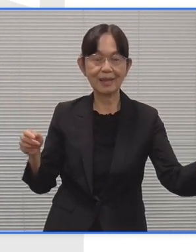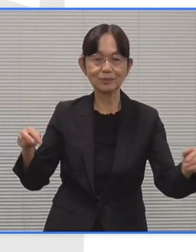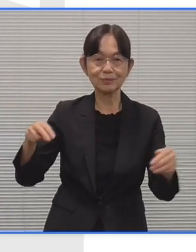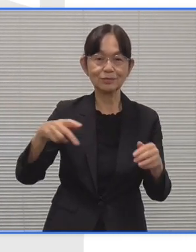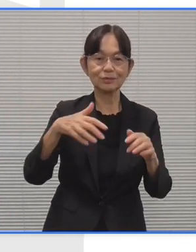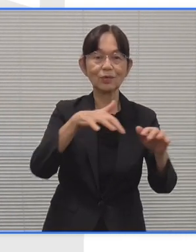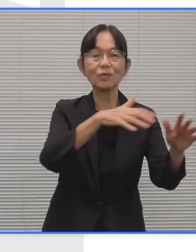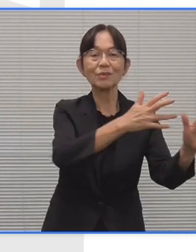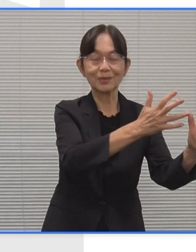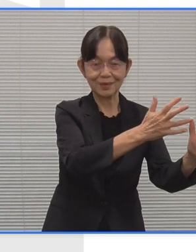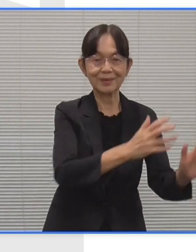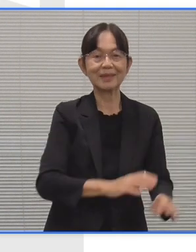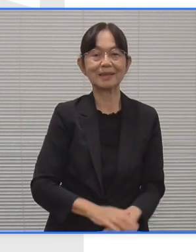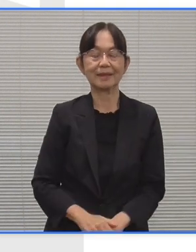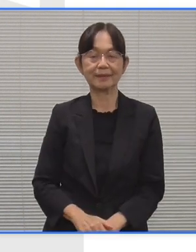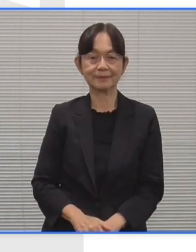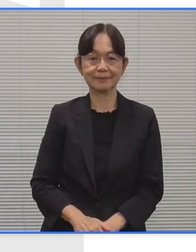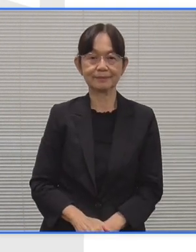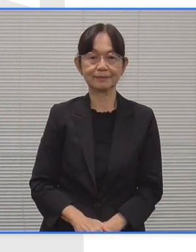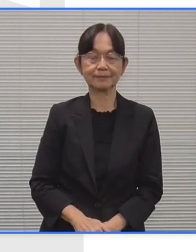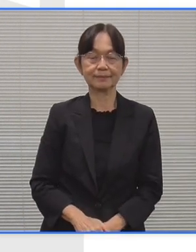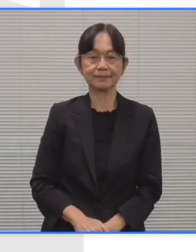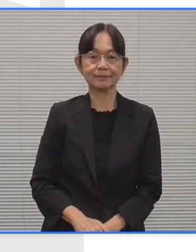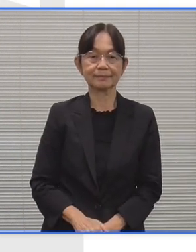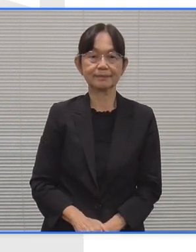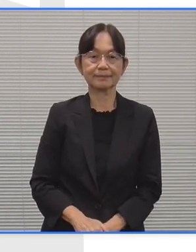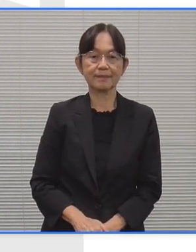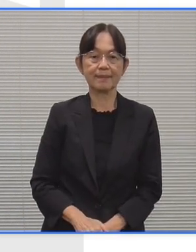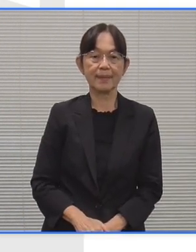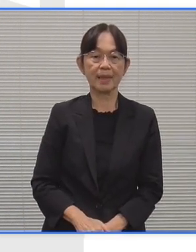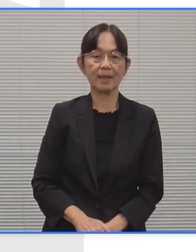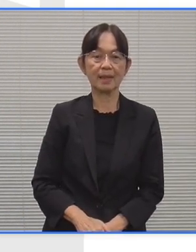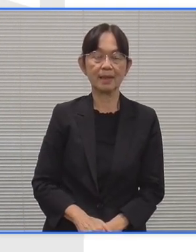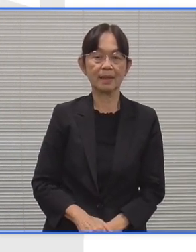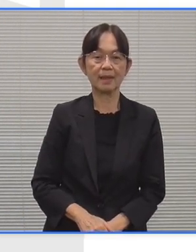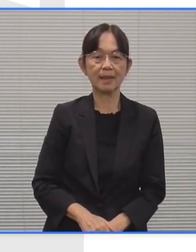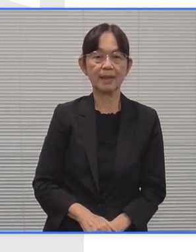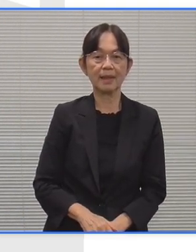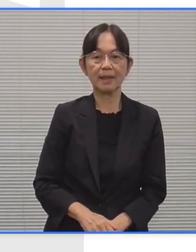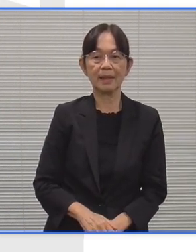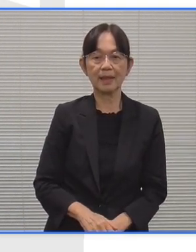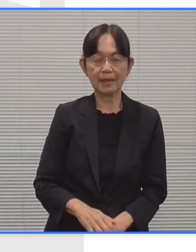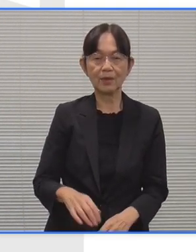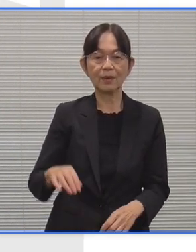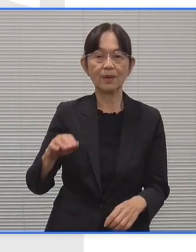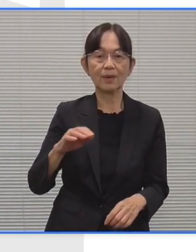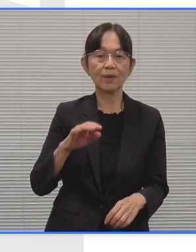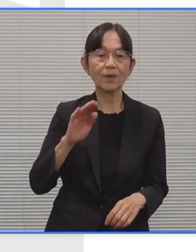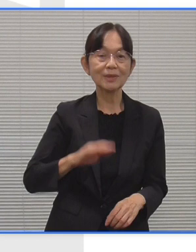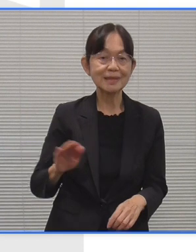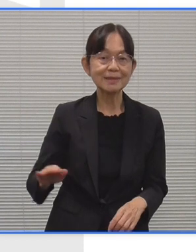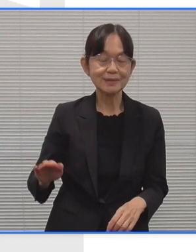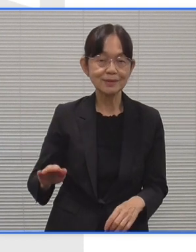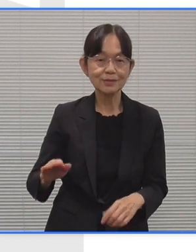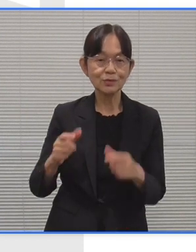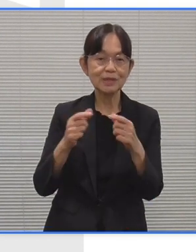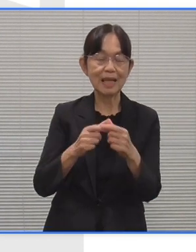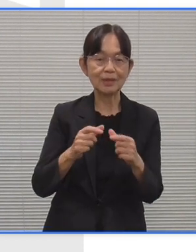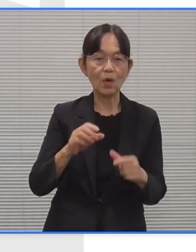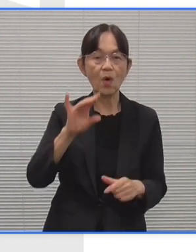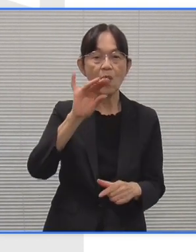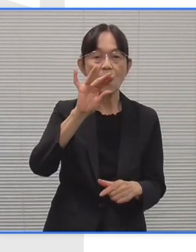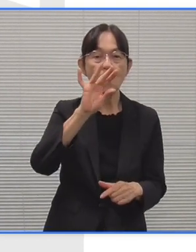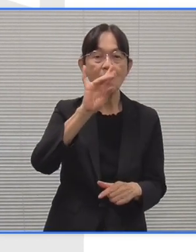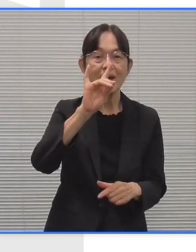盛り上げていきたいというふうに思っております。それから右側にキッズチケットというのがございます。通常